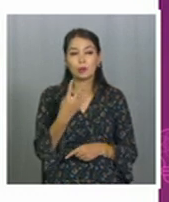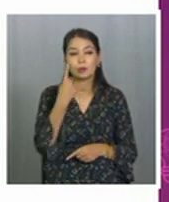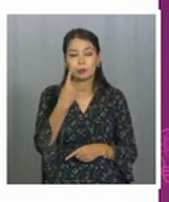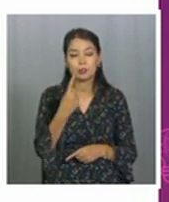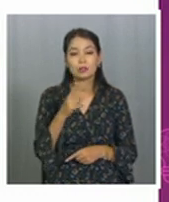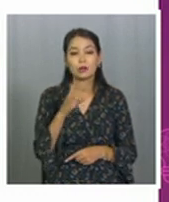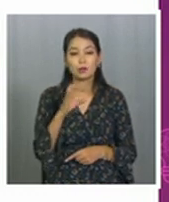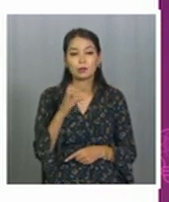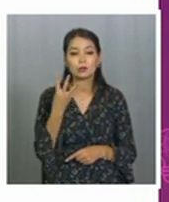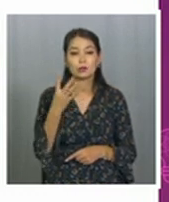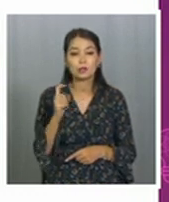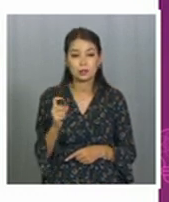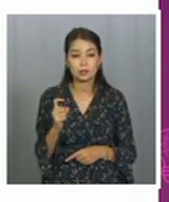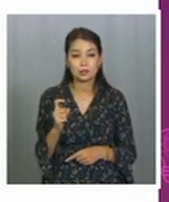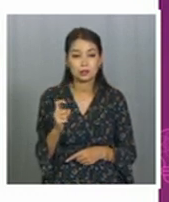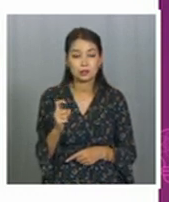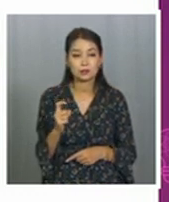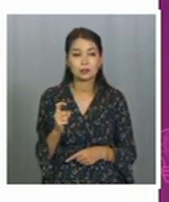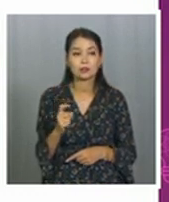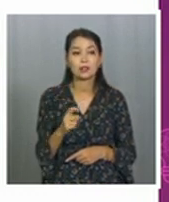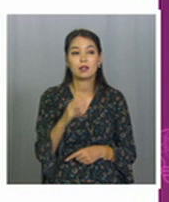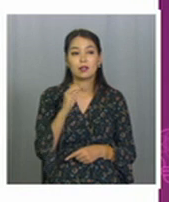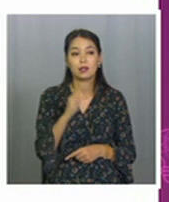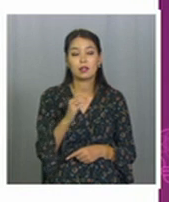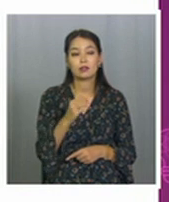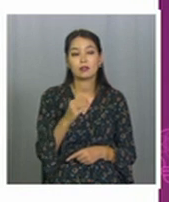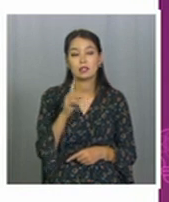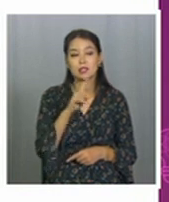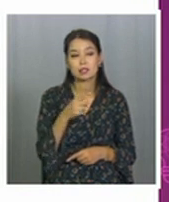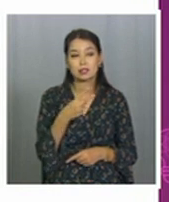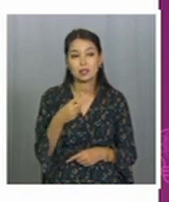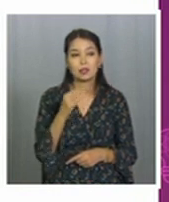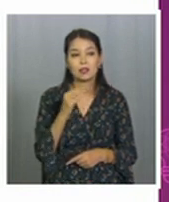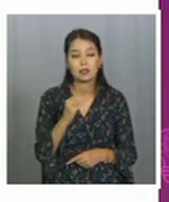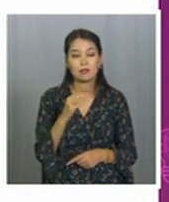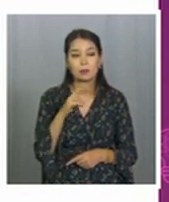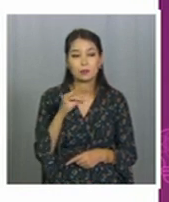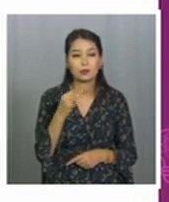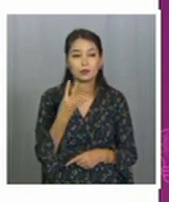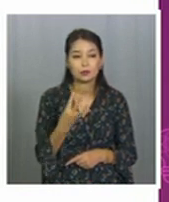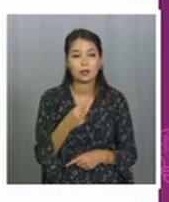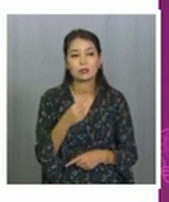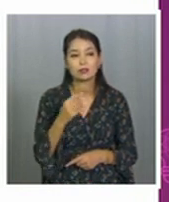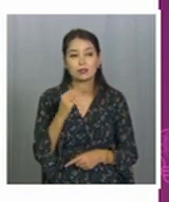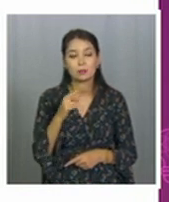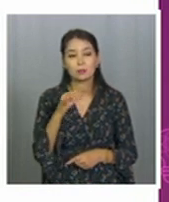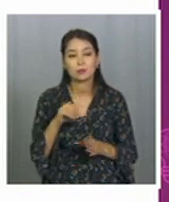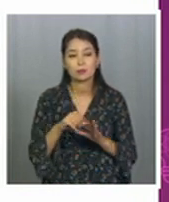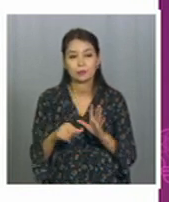4x. S тең f пи бөлу 4 азайтылған f пи бөлу 16.